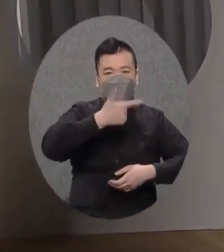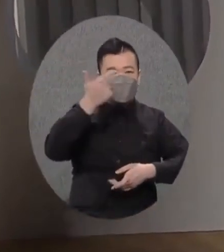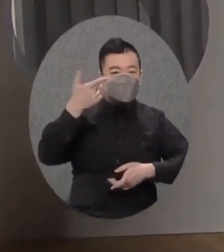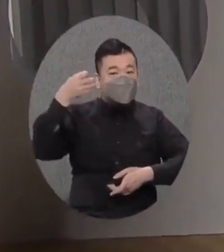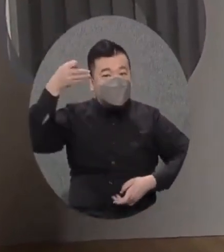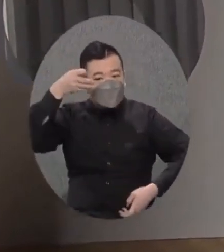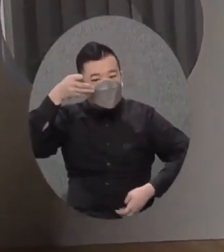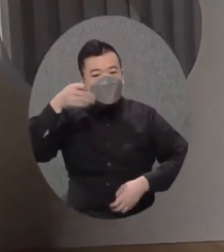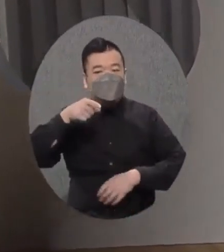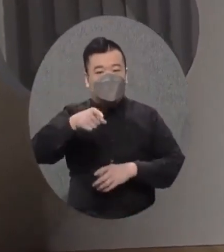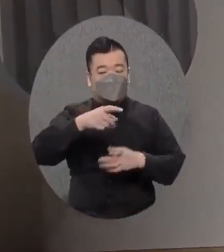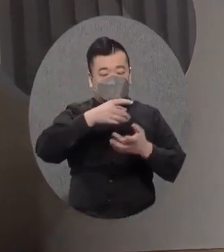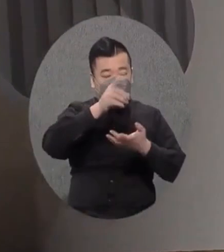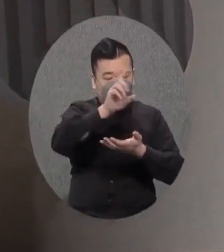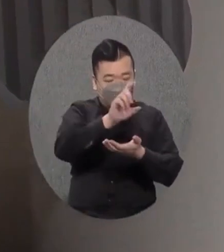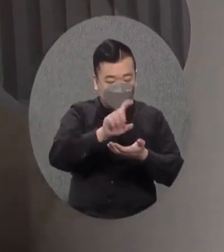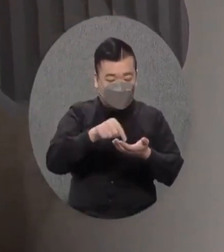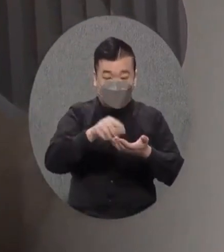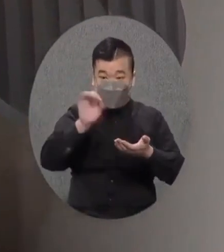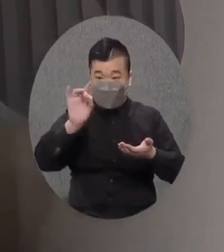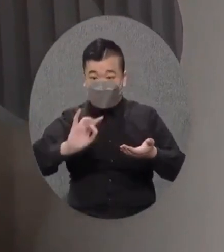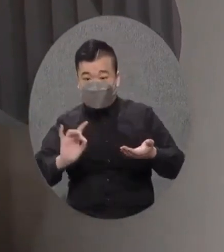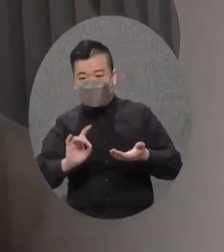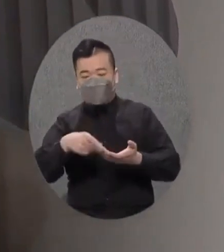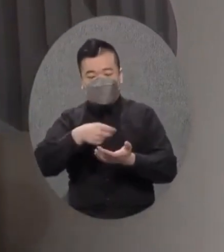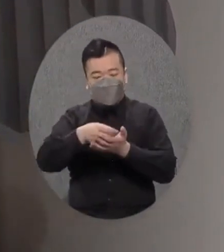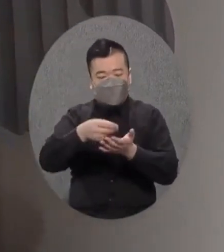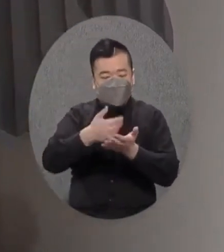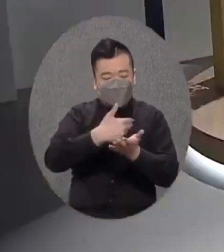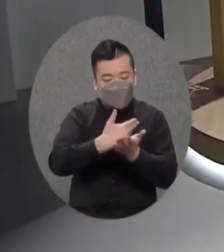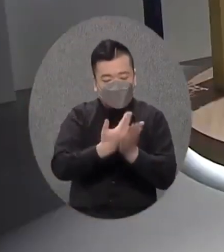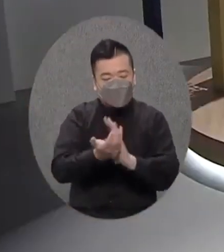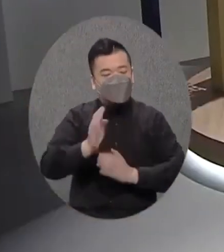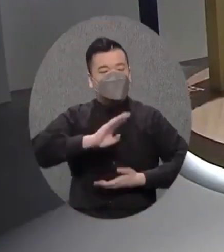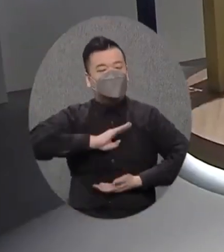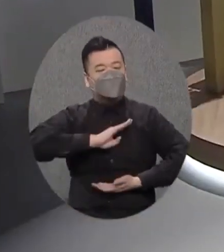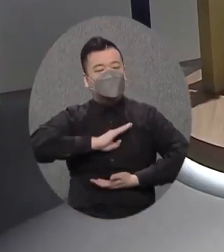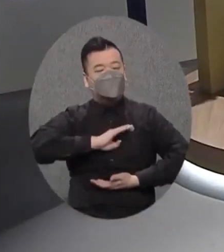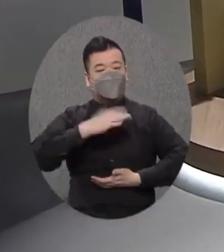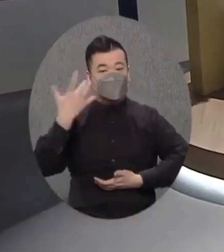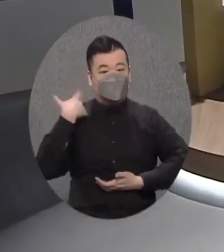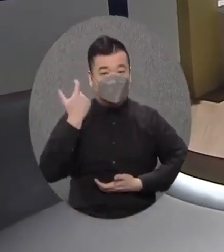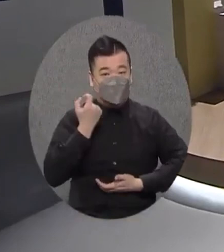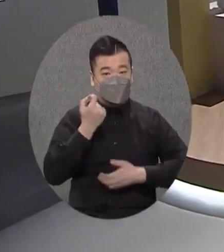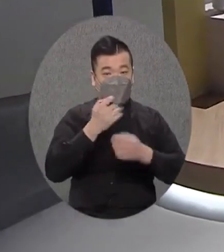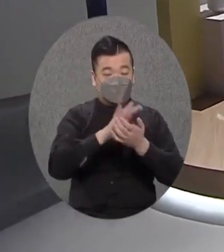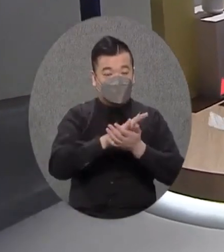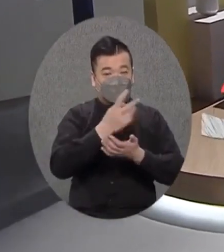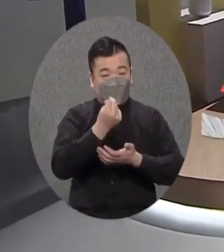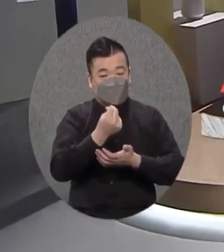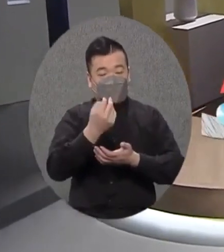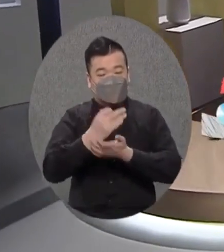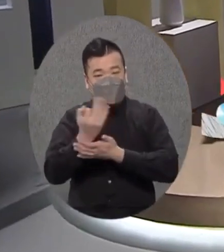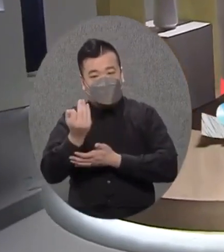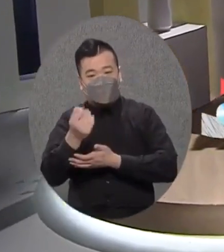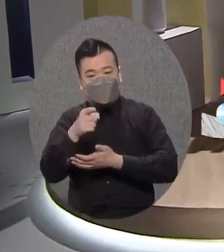支画笔加上一张纸，画出很多不同风格的作品。而在近二三十年，数码科技